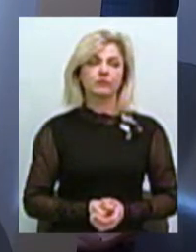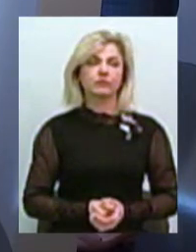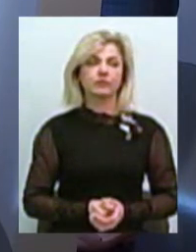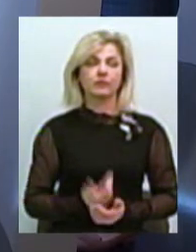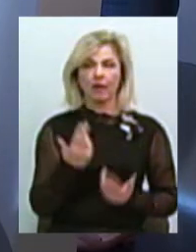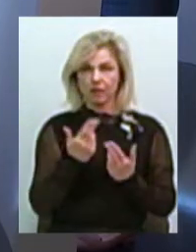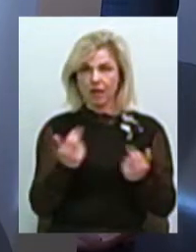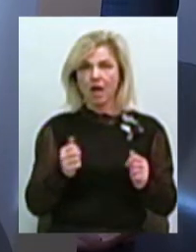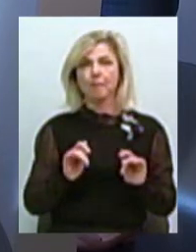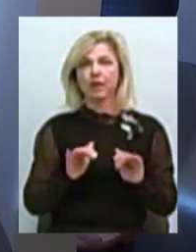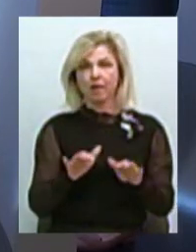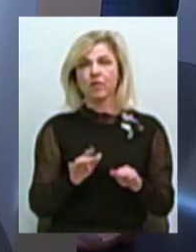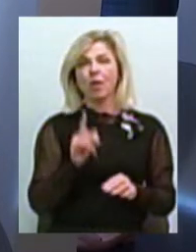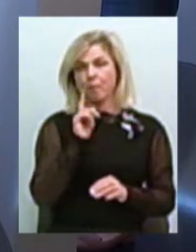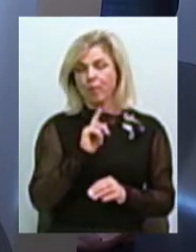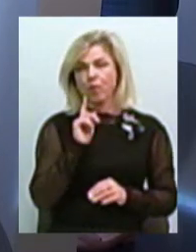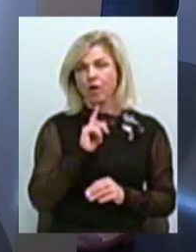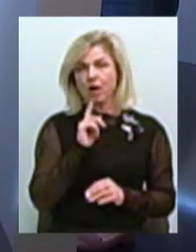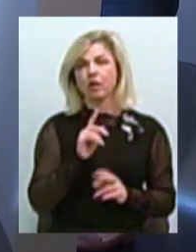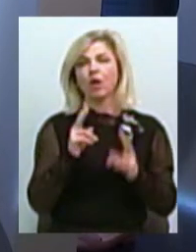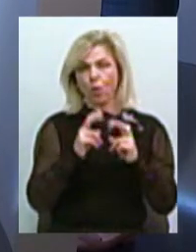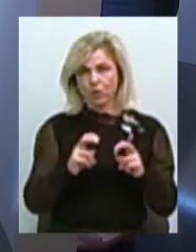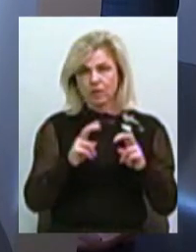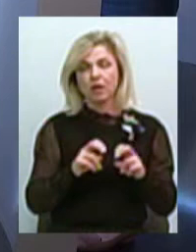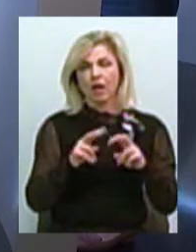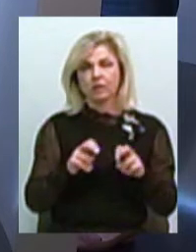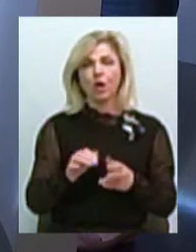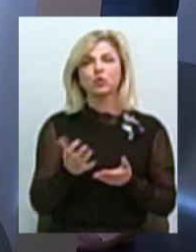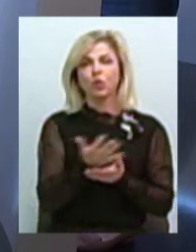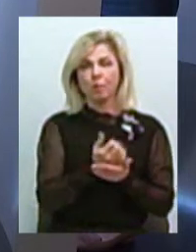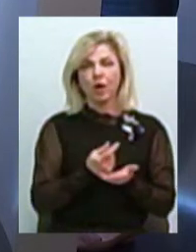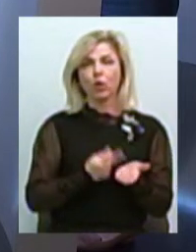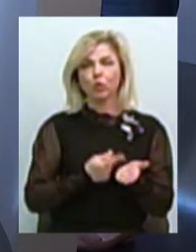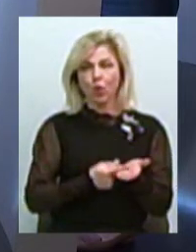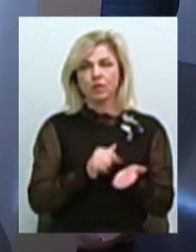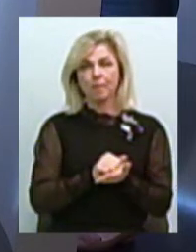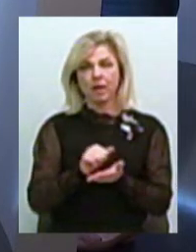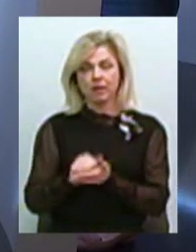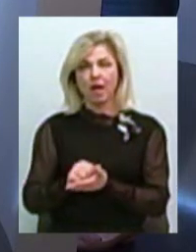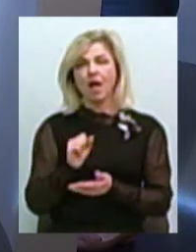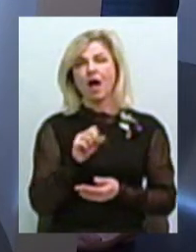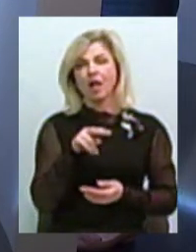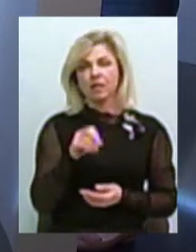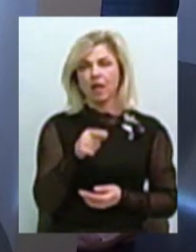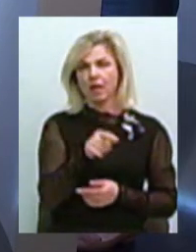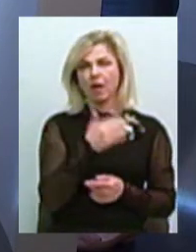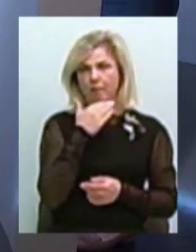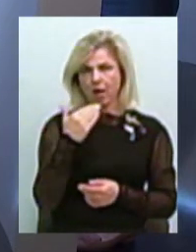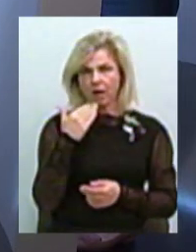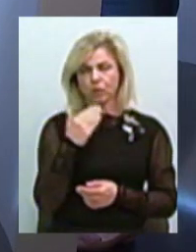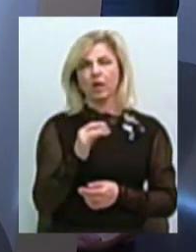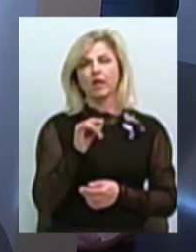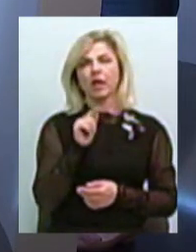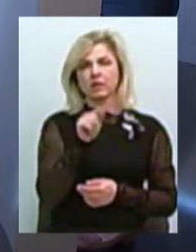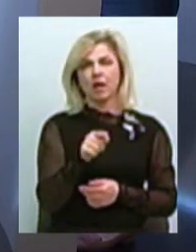насправді на даному етапі все ще в процесі розгляду, збираються доказові матеріали всі, але їх там величезна купа, і насправді там вже